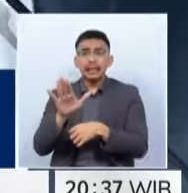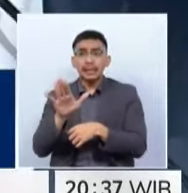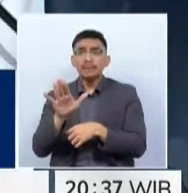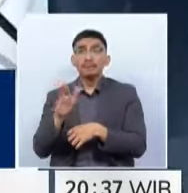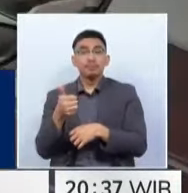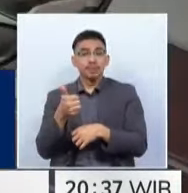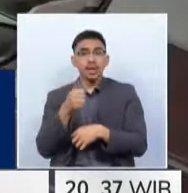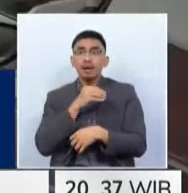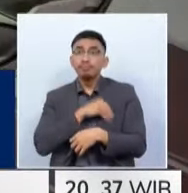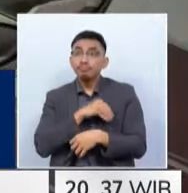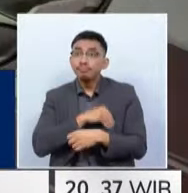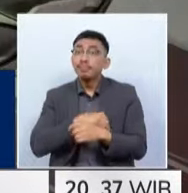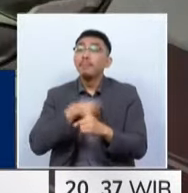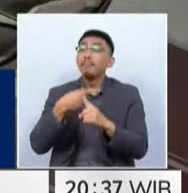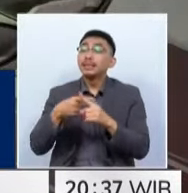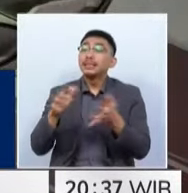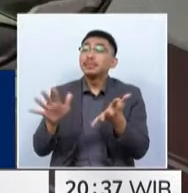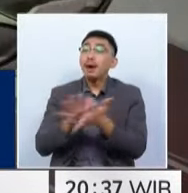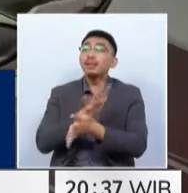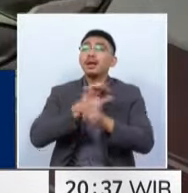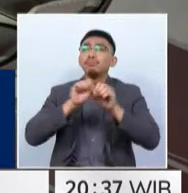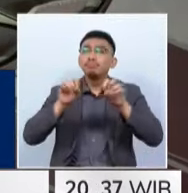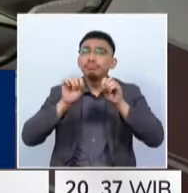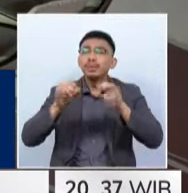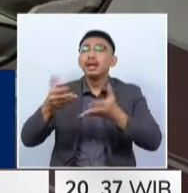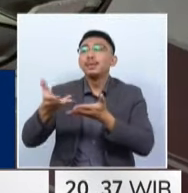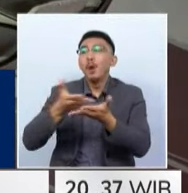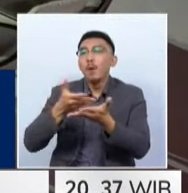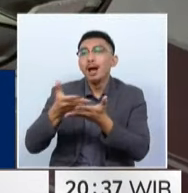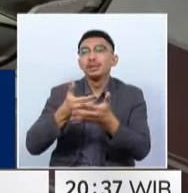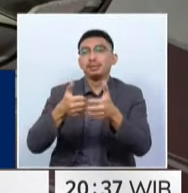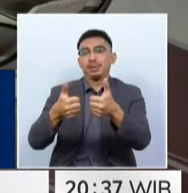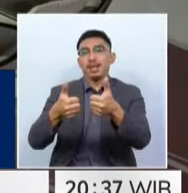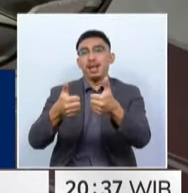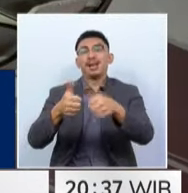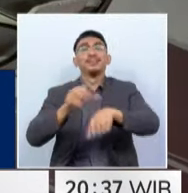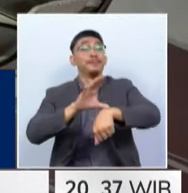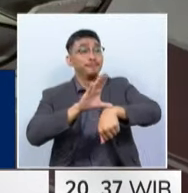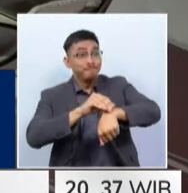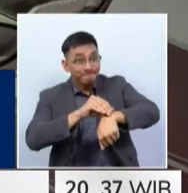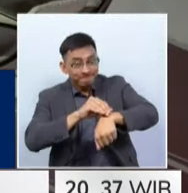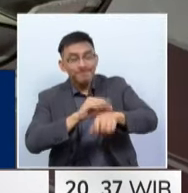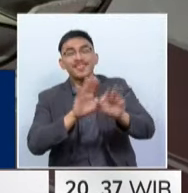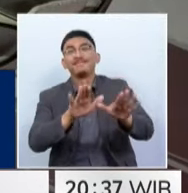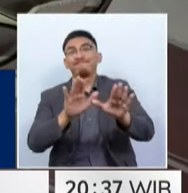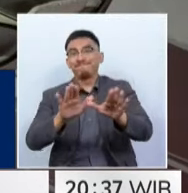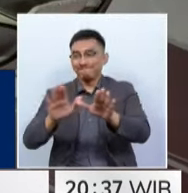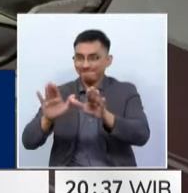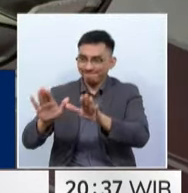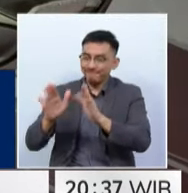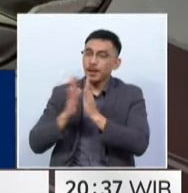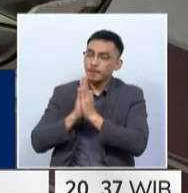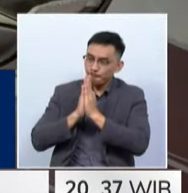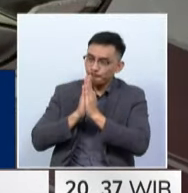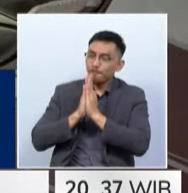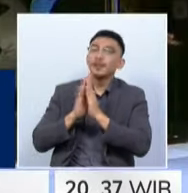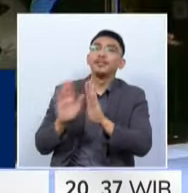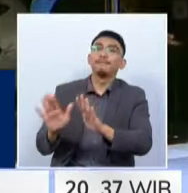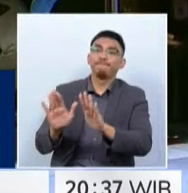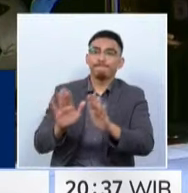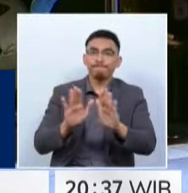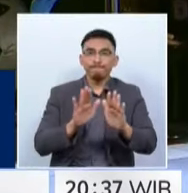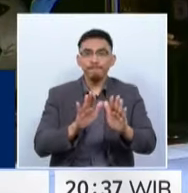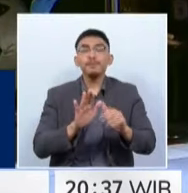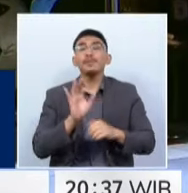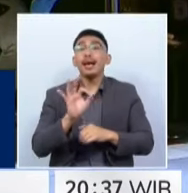menjadi diplomat Indonesia Pak Ganjar Oke harap tenangap harap tenang selanjutnya kita kembali ke